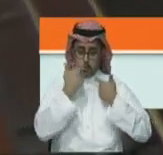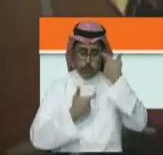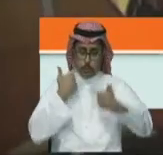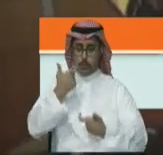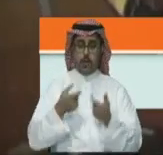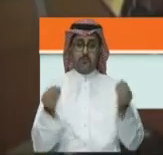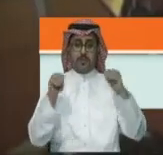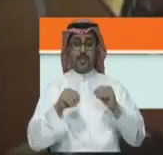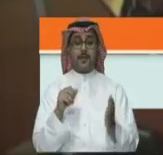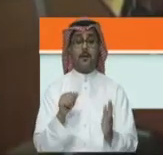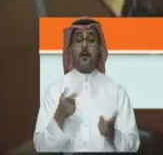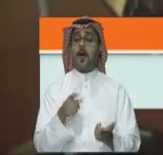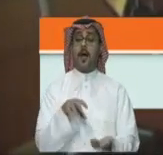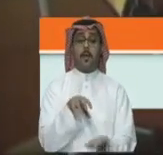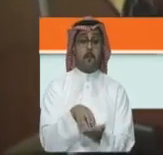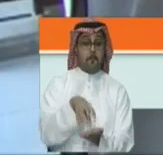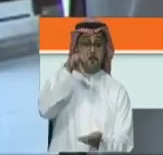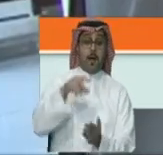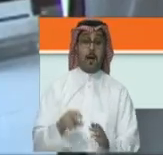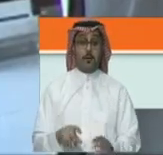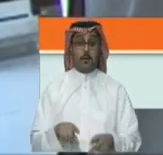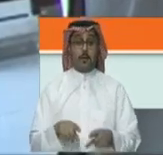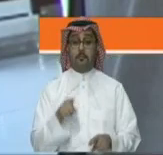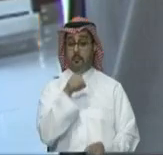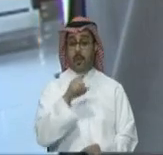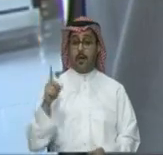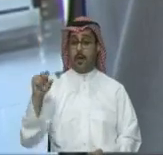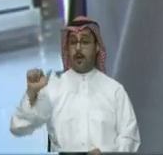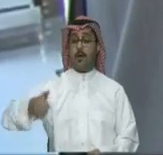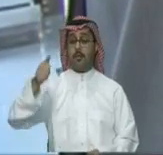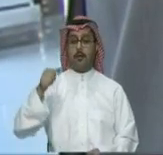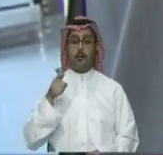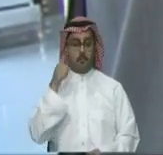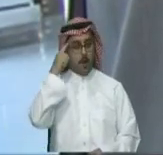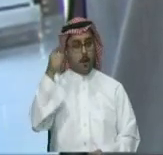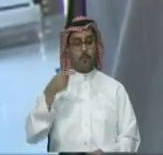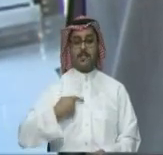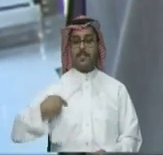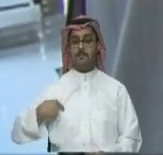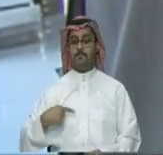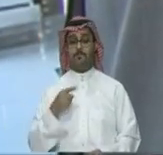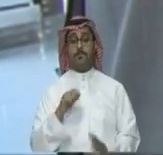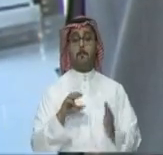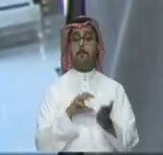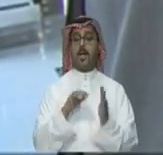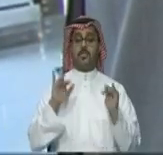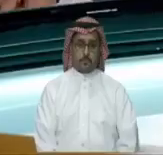أدق التفاصيل صنعت منه رضا عمدة. من جدة غدير